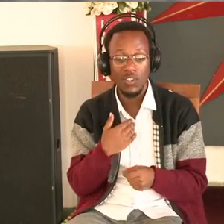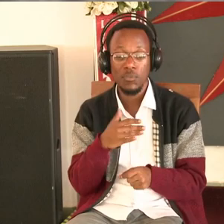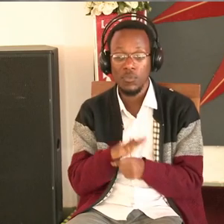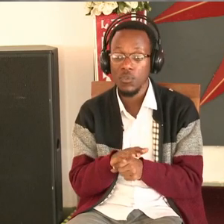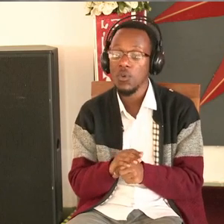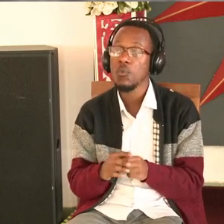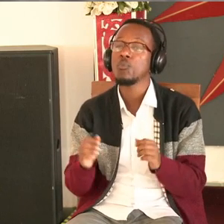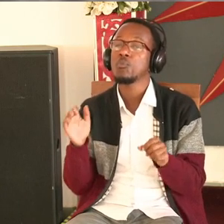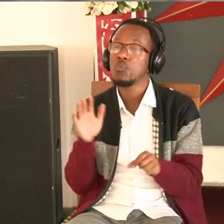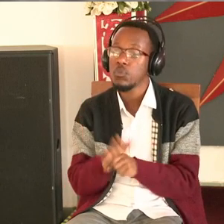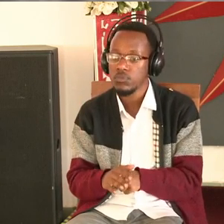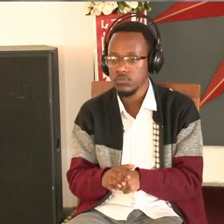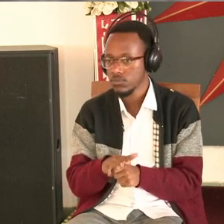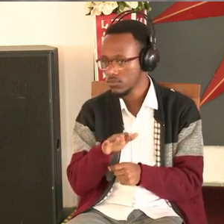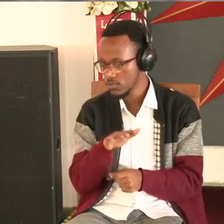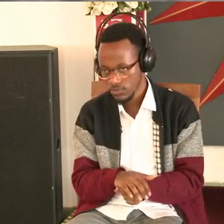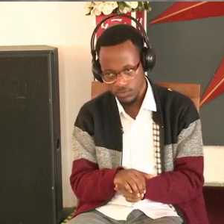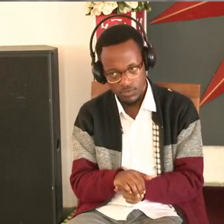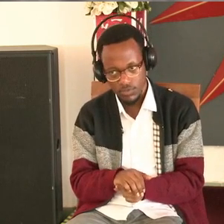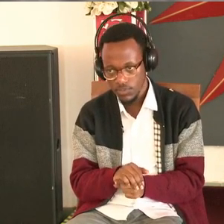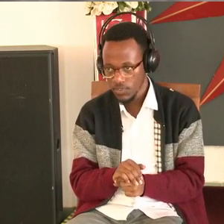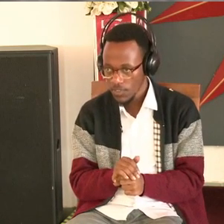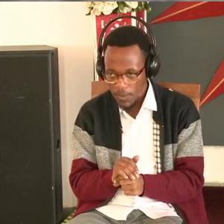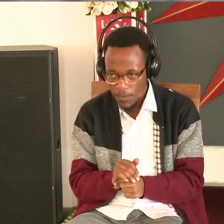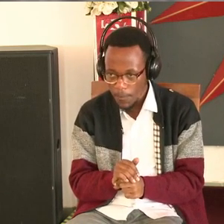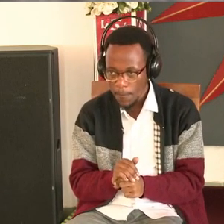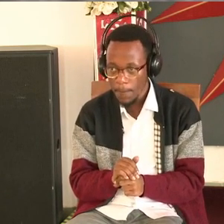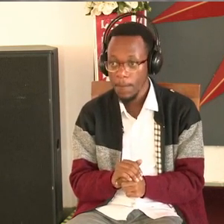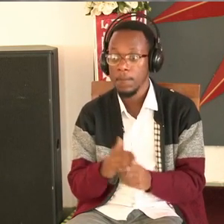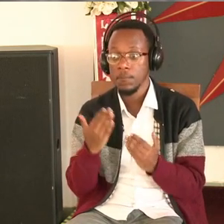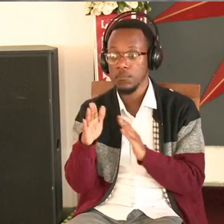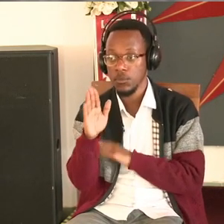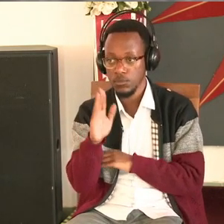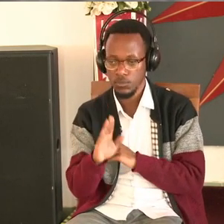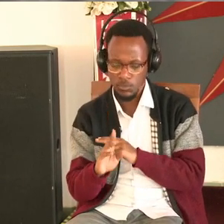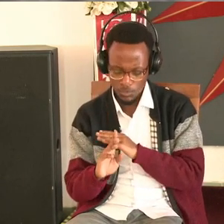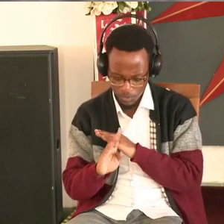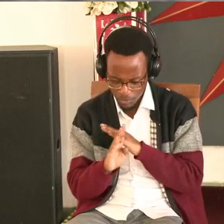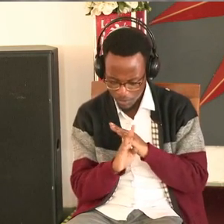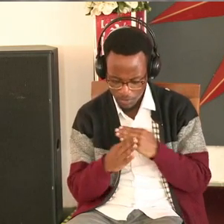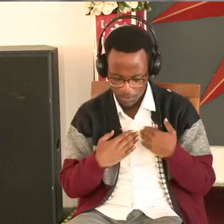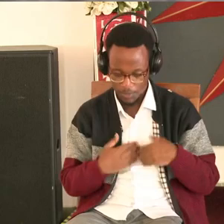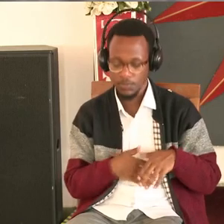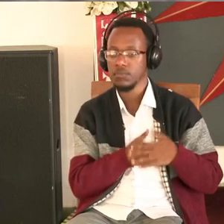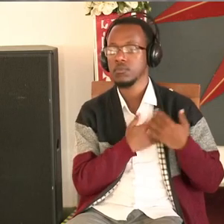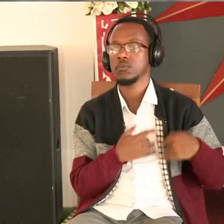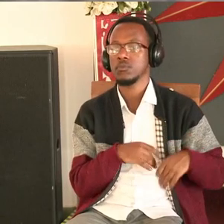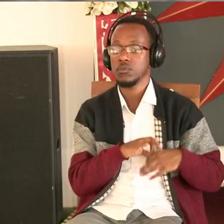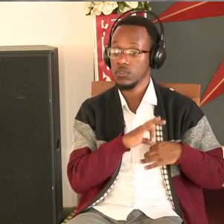kandi banyanga urwango rw'inkazi. Rinda umutima wanjye unkize,